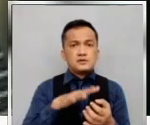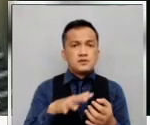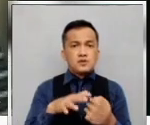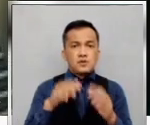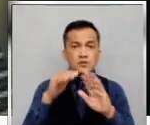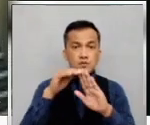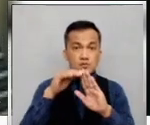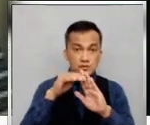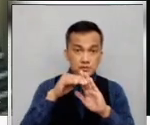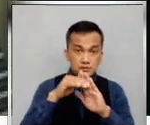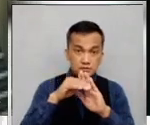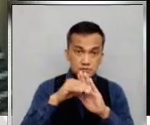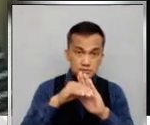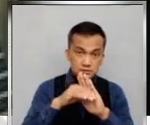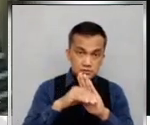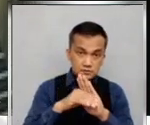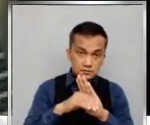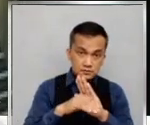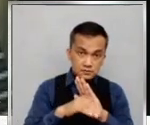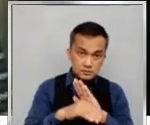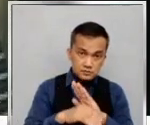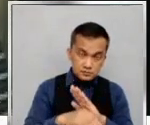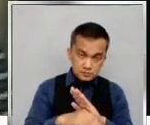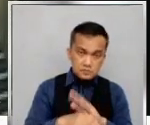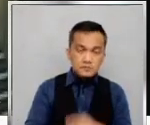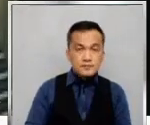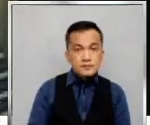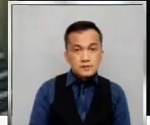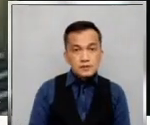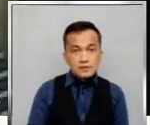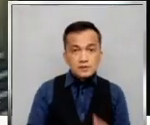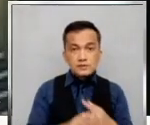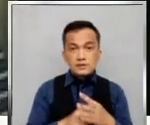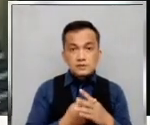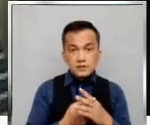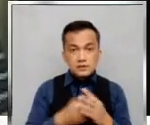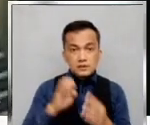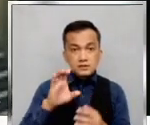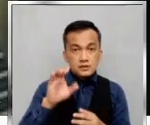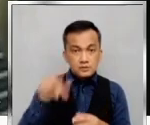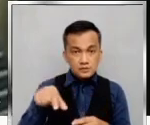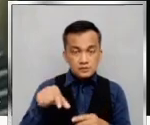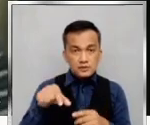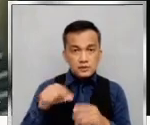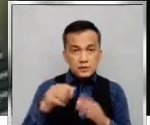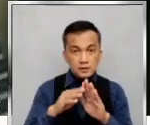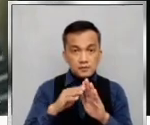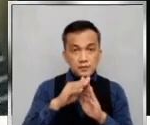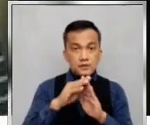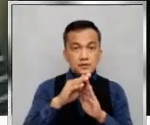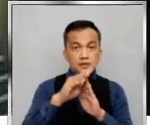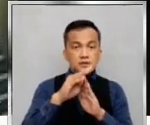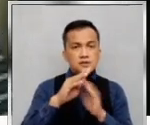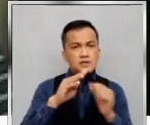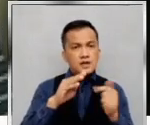So at the start of ECQ, it actually peaked. I think its highest value was